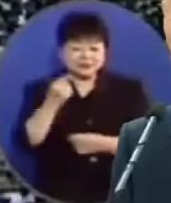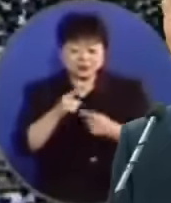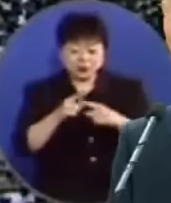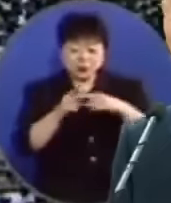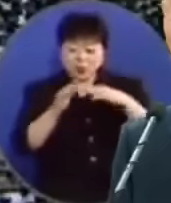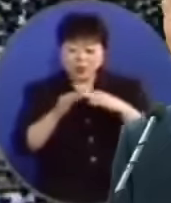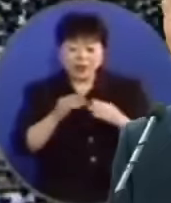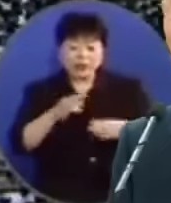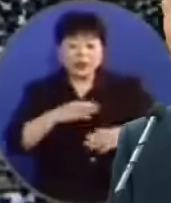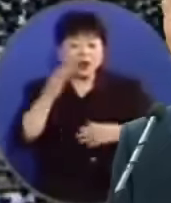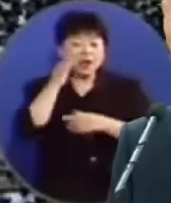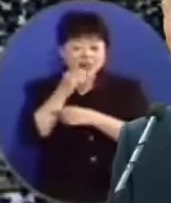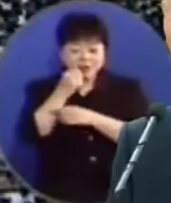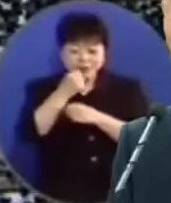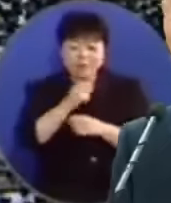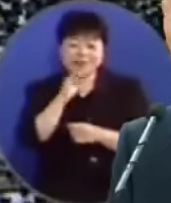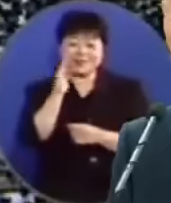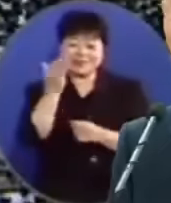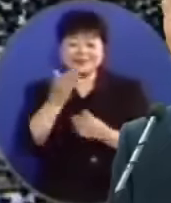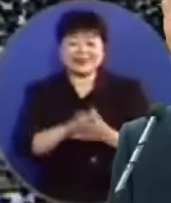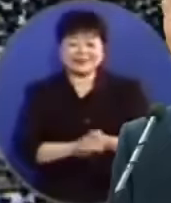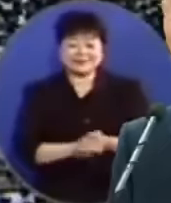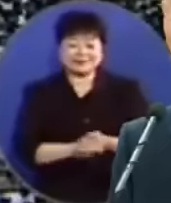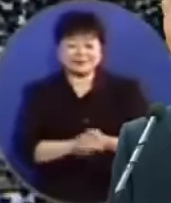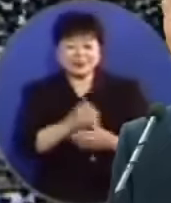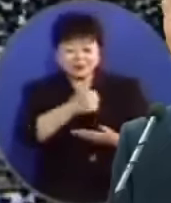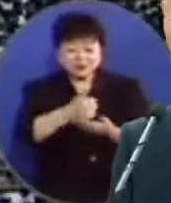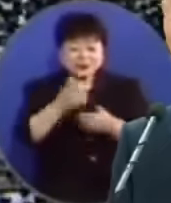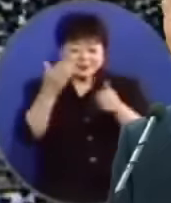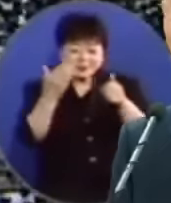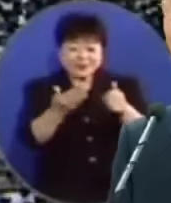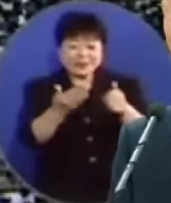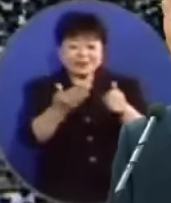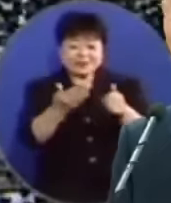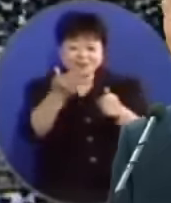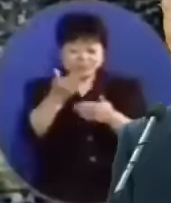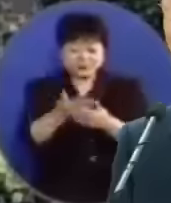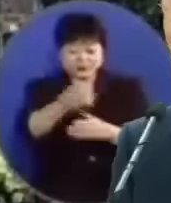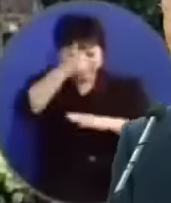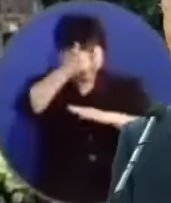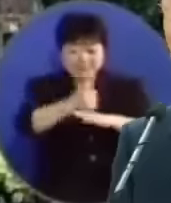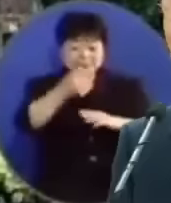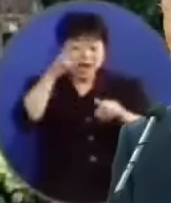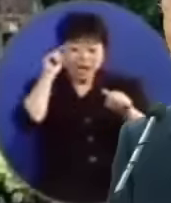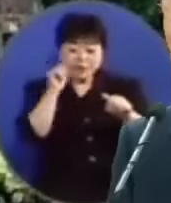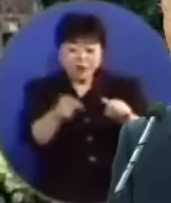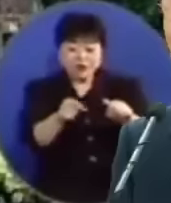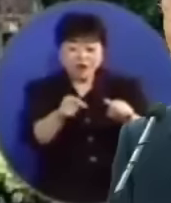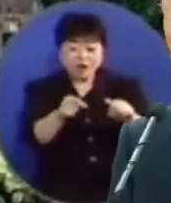놀라운 열매를 거두게 되는 것입니다. 주님께서 우리에게 주신 최후의 명령이